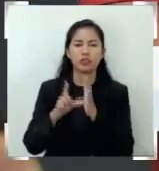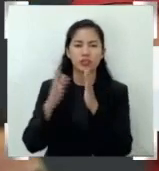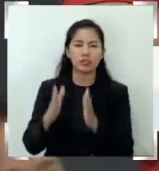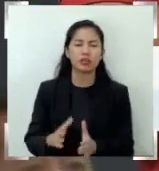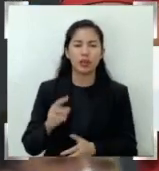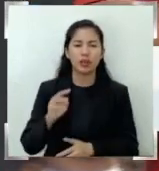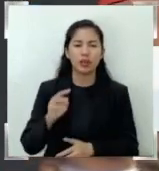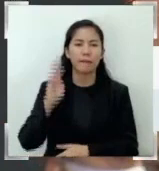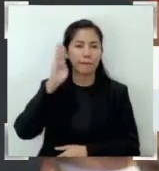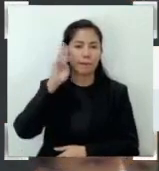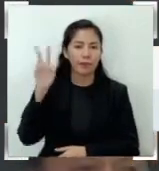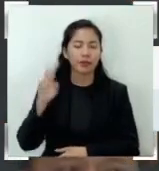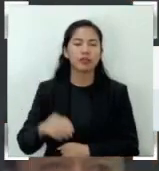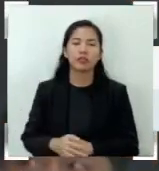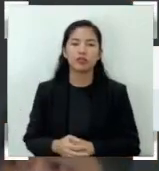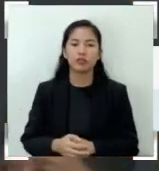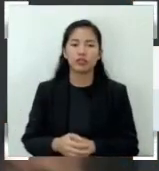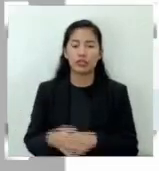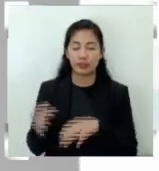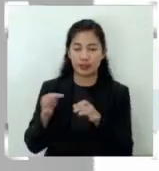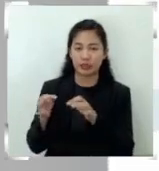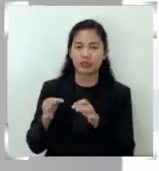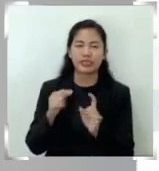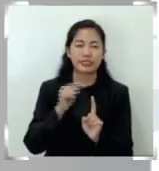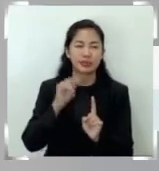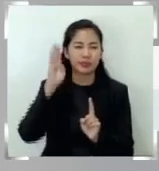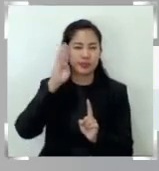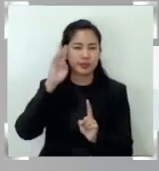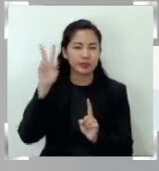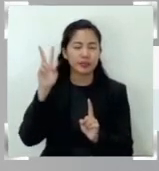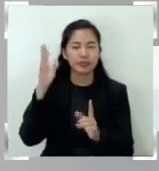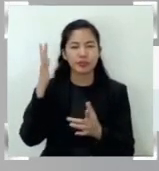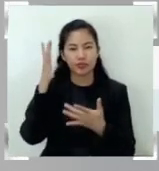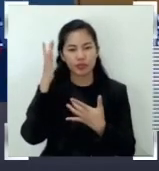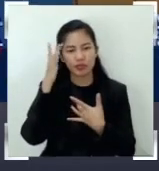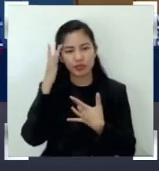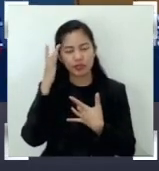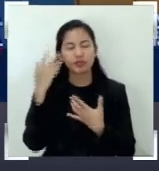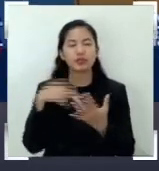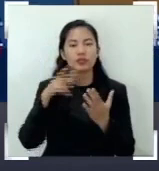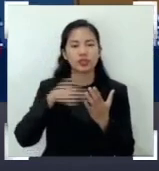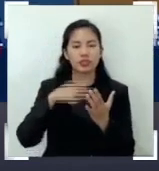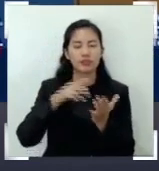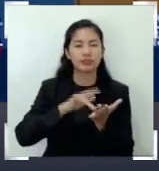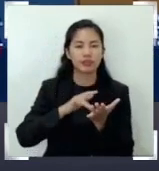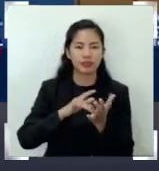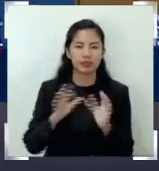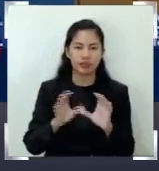Barcena, hindi maganda ang pakiramdam ni Marcos. Binasa sa korte ang kanyang medical certificate. Upon